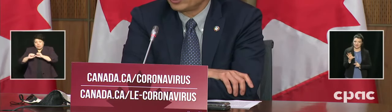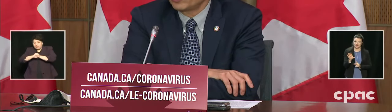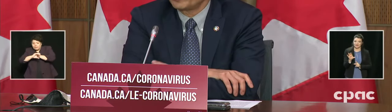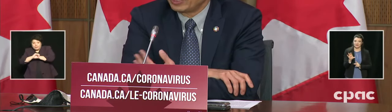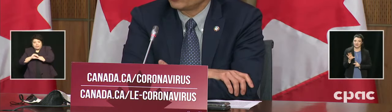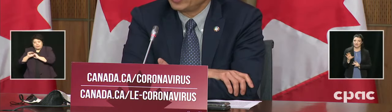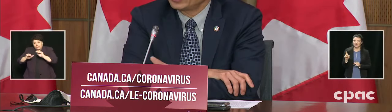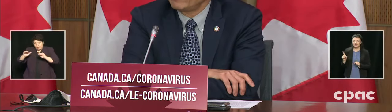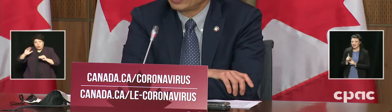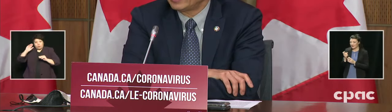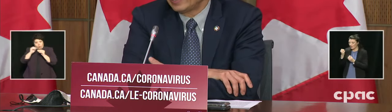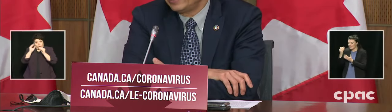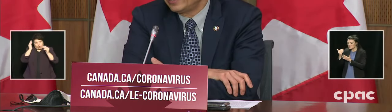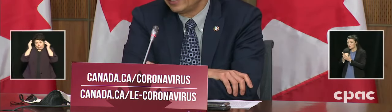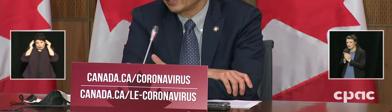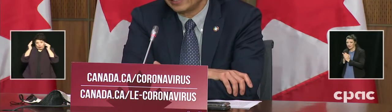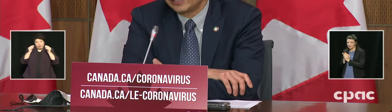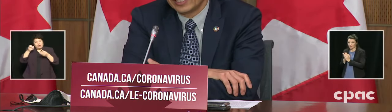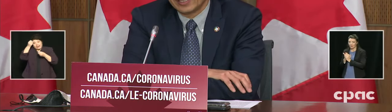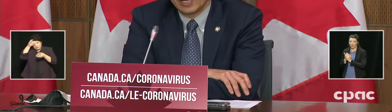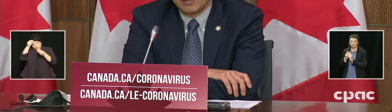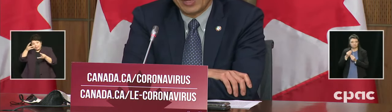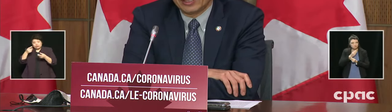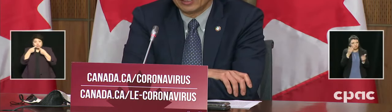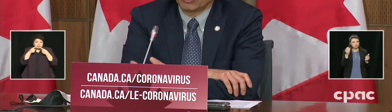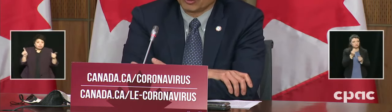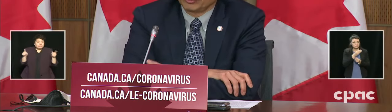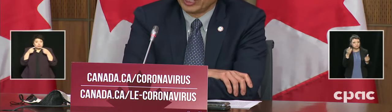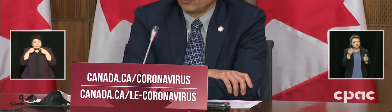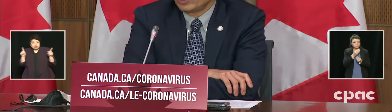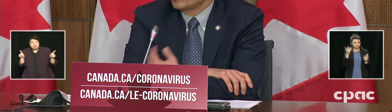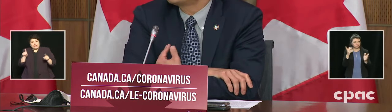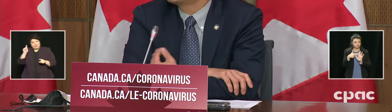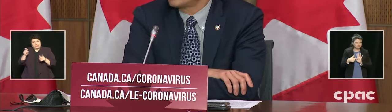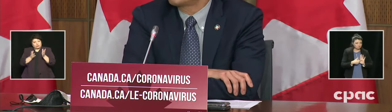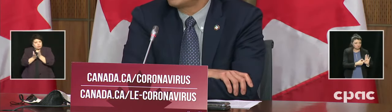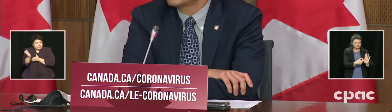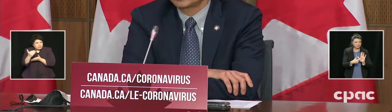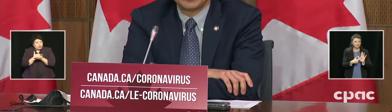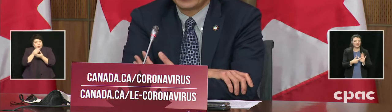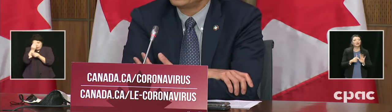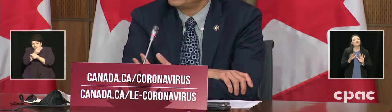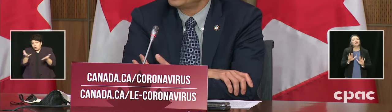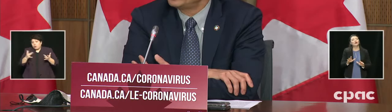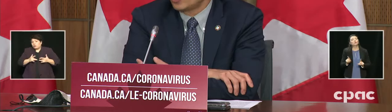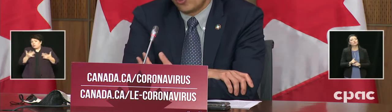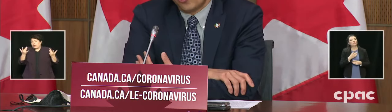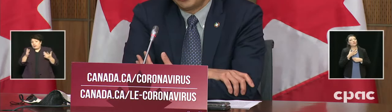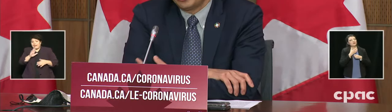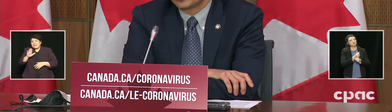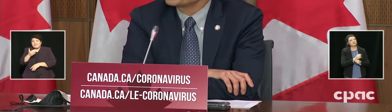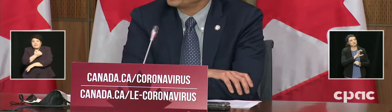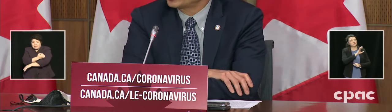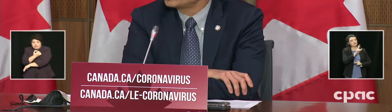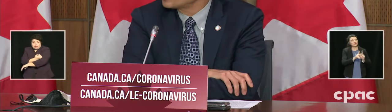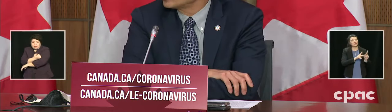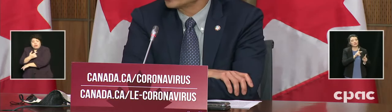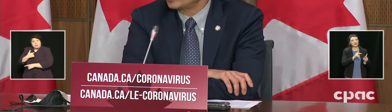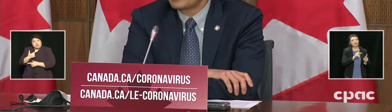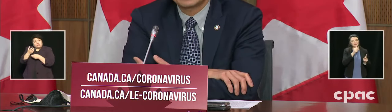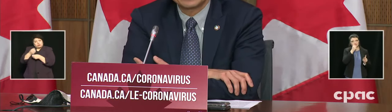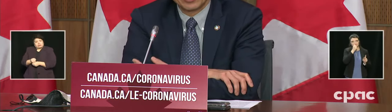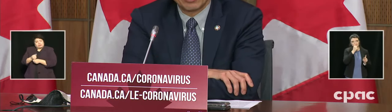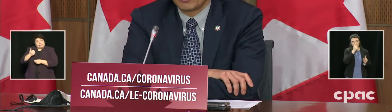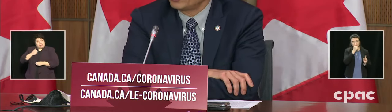transparent aussi, pour bien communiquer avec les Canadiens et Canadiennes. Mais de l'autre côté, moi, j'ai beaucoup de confiance, comme les Canadiens. On est en général, je